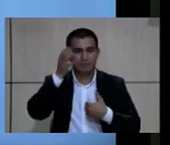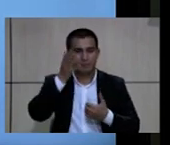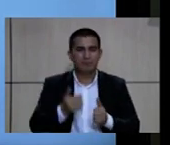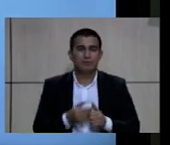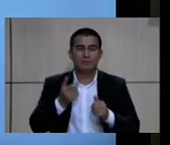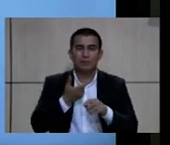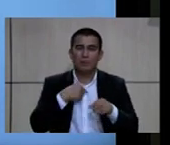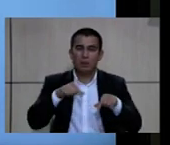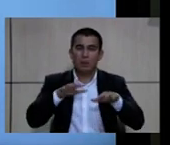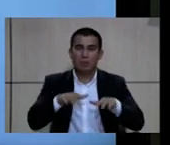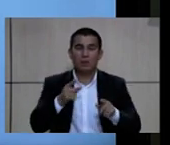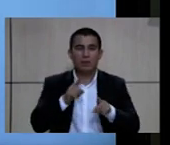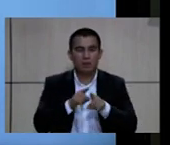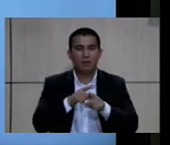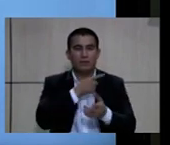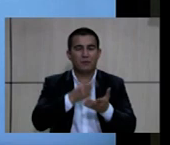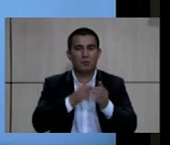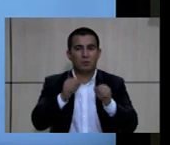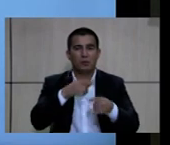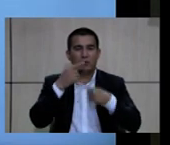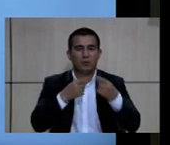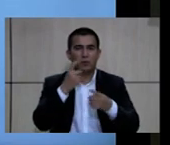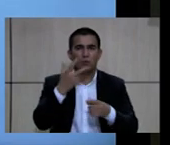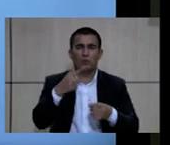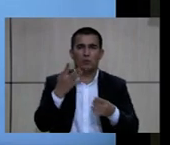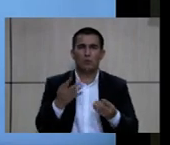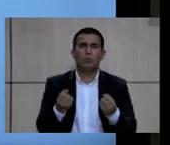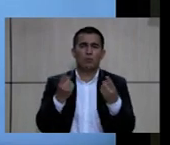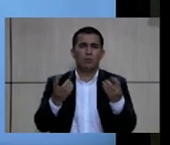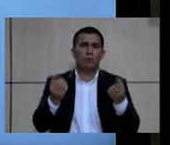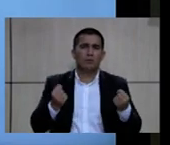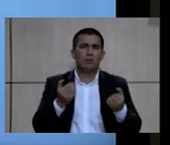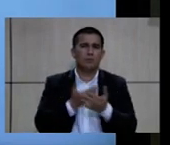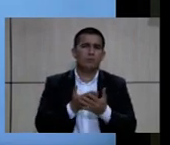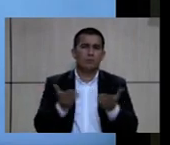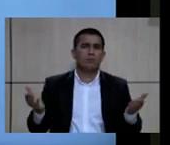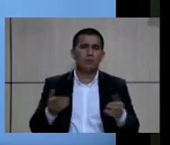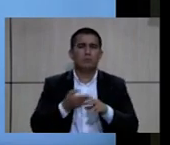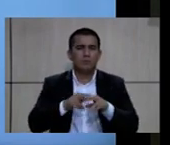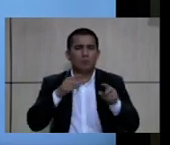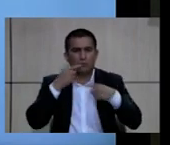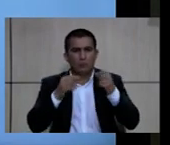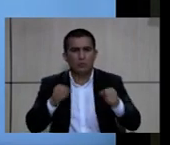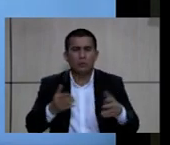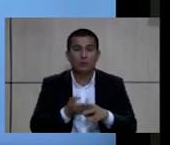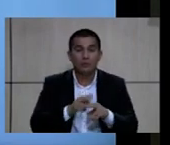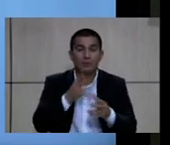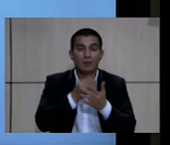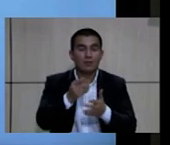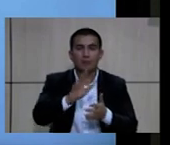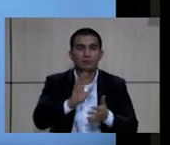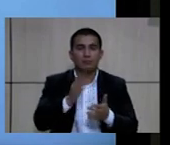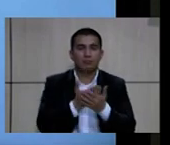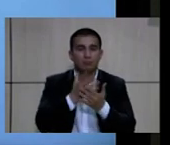savol tug'ilgan bo'lishi mumkin. 134 gradus qayerdan keldi? İkkita qo'shni burchak yig'indisi